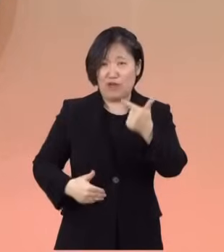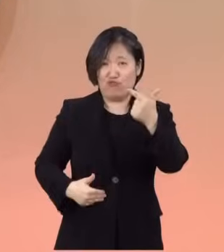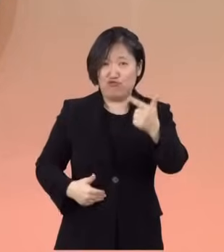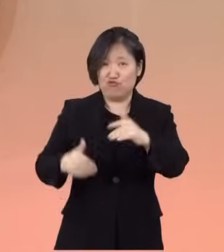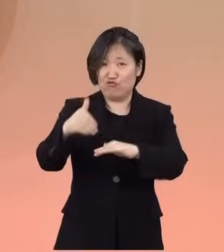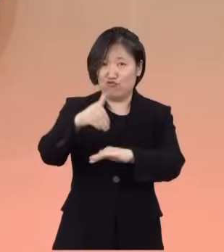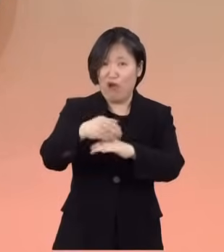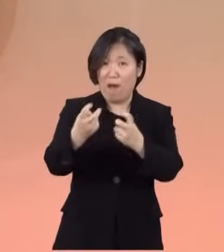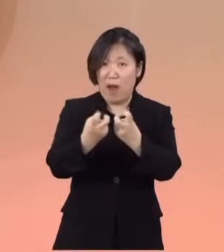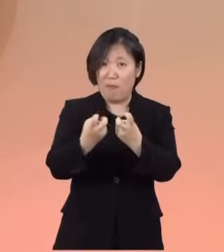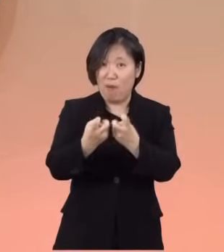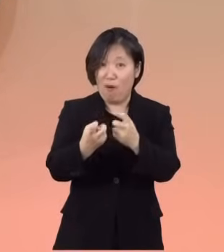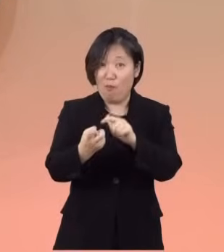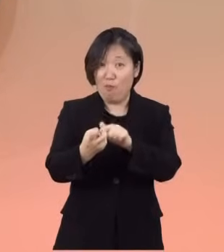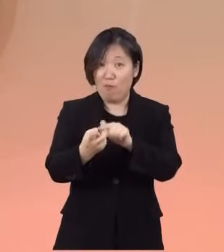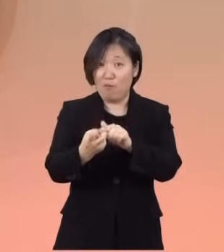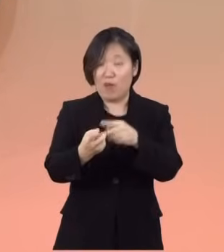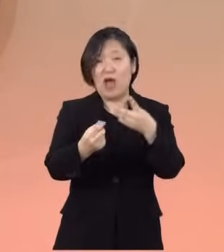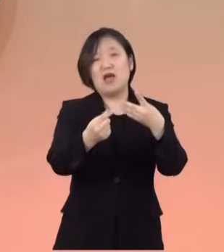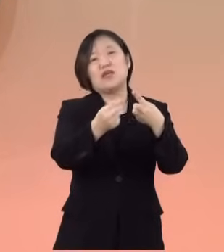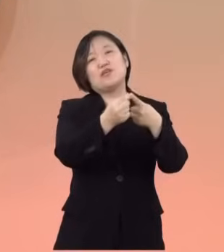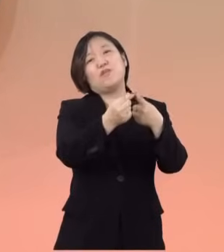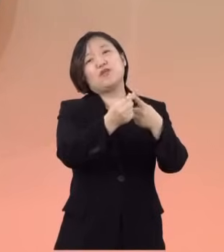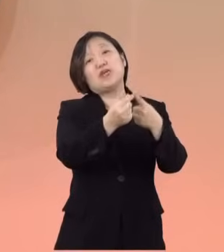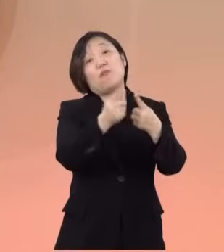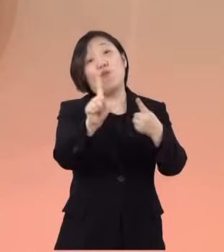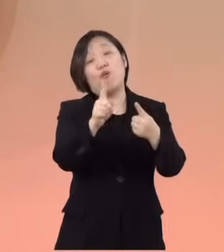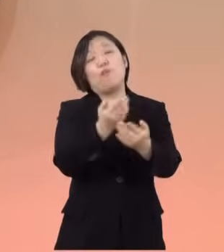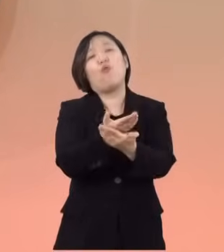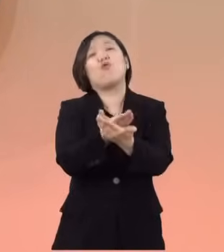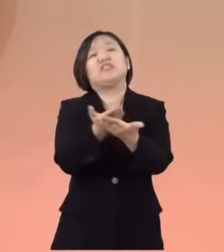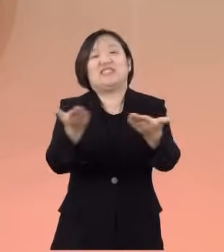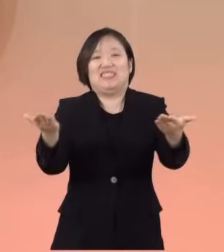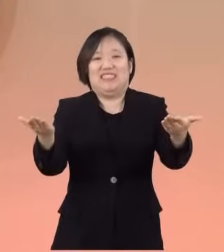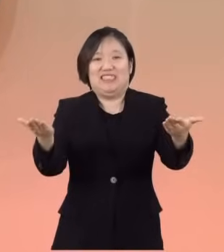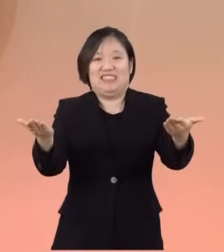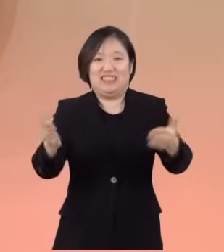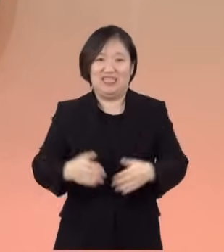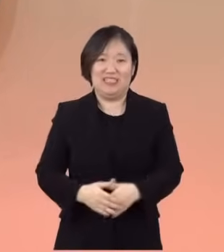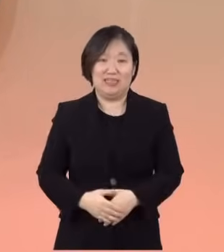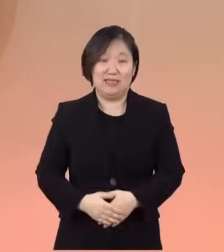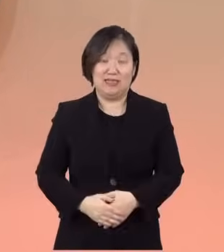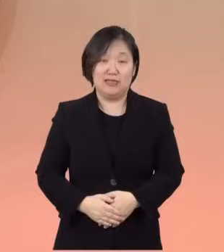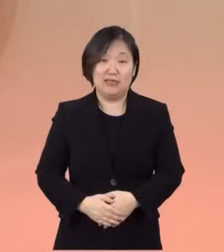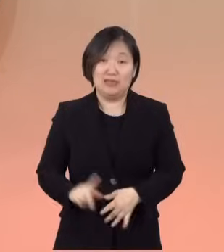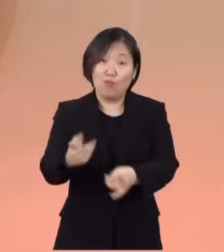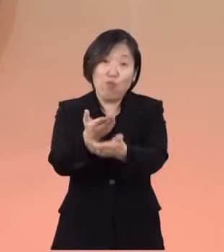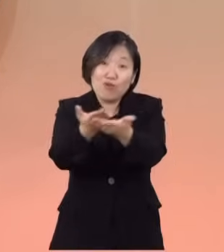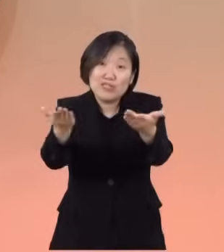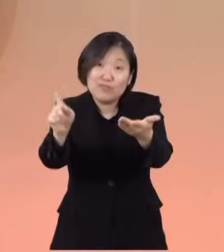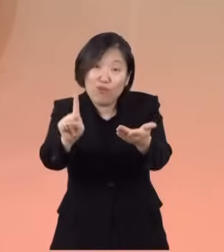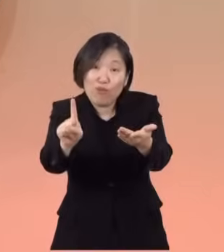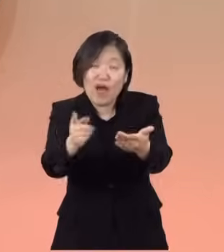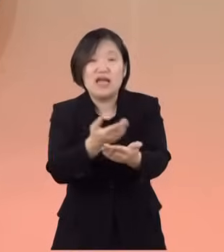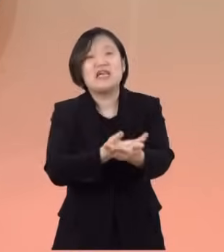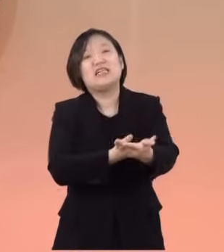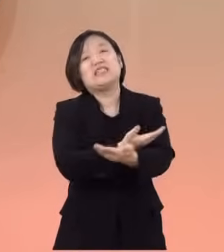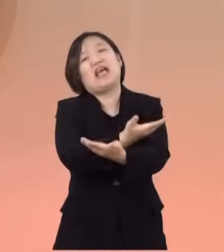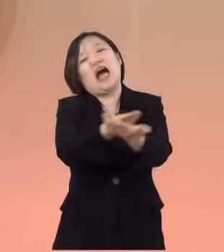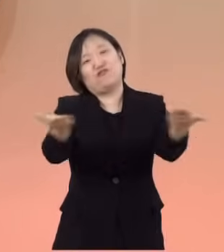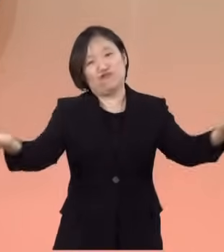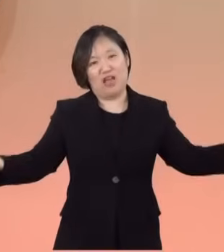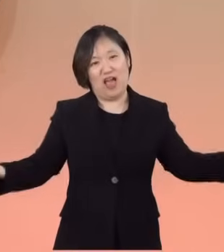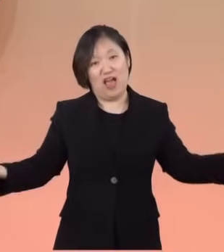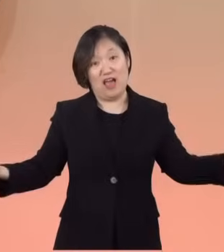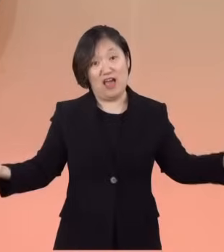육바라밀 첫 번째가 바로 보시 보시바라밀 있니다 보시라는 것은